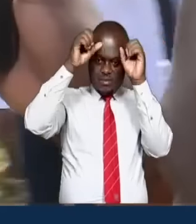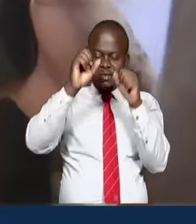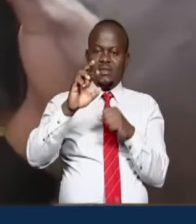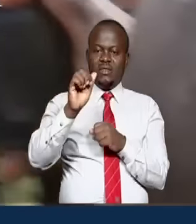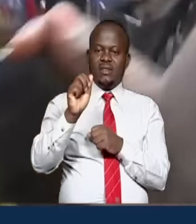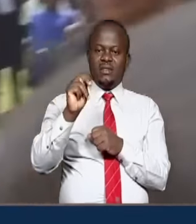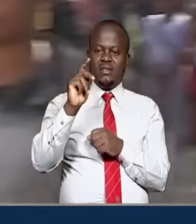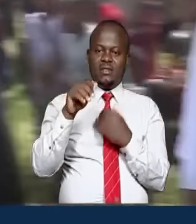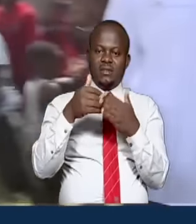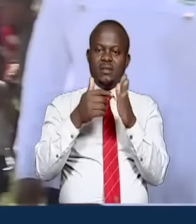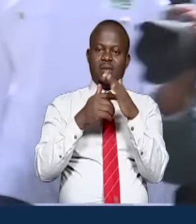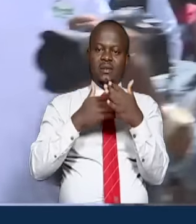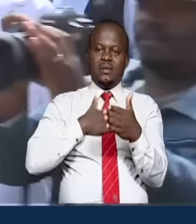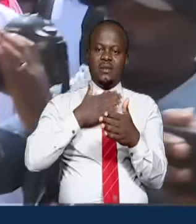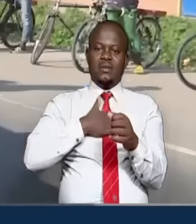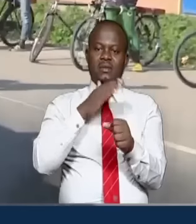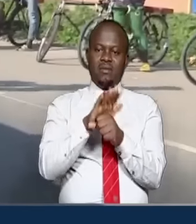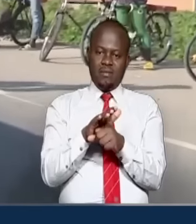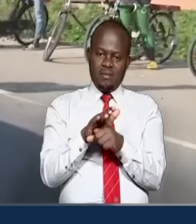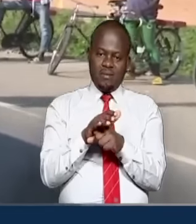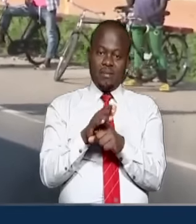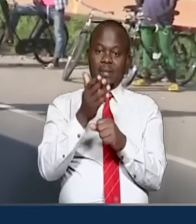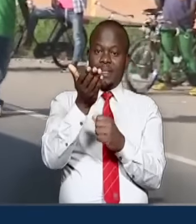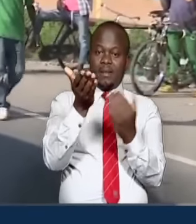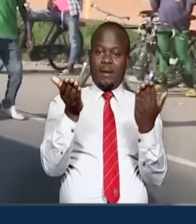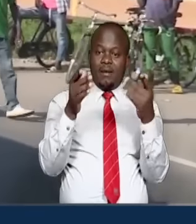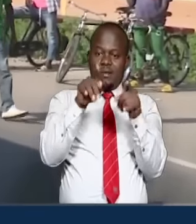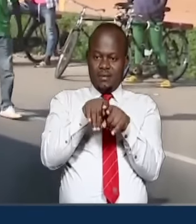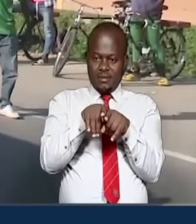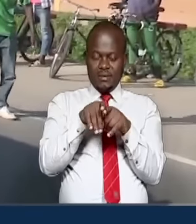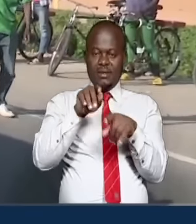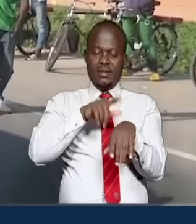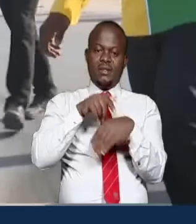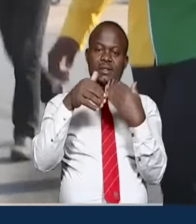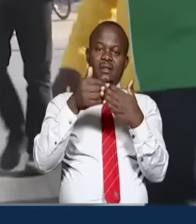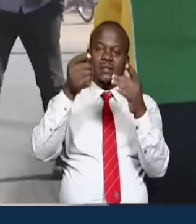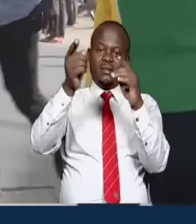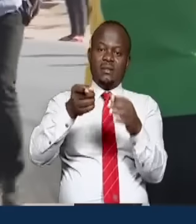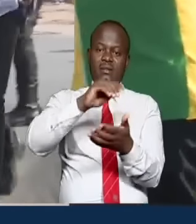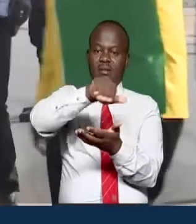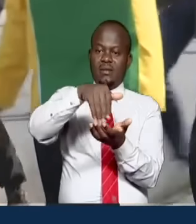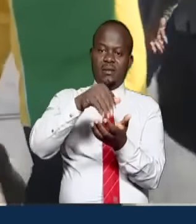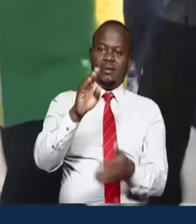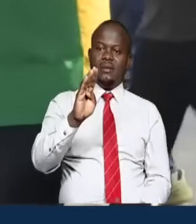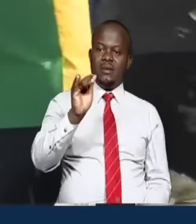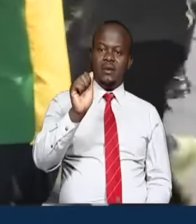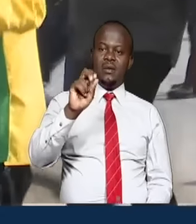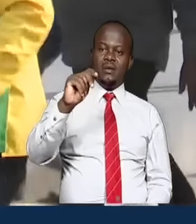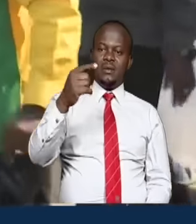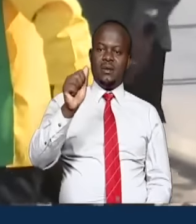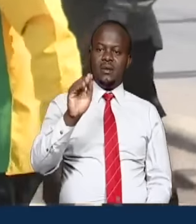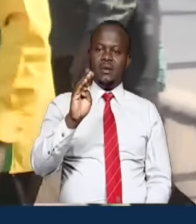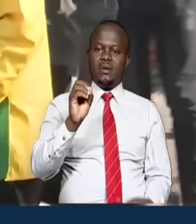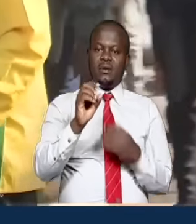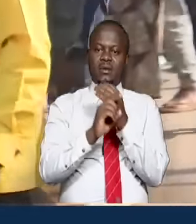Habineza bamwereka ko bamwishimiye cyane. Ibi ni nako byari bimeze ubwo uyu mukandida yageraga muri centre ya Byangabo mu murenge wa Busogo akarere